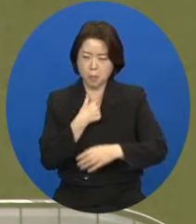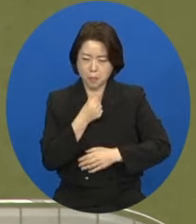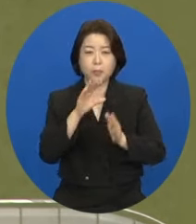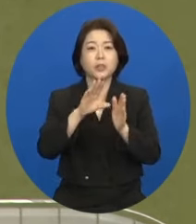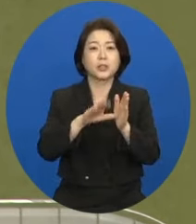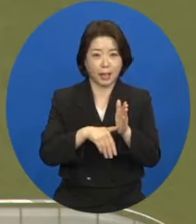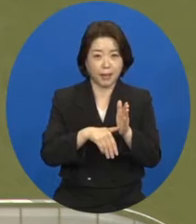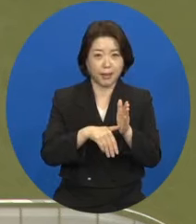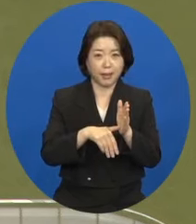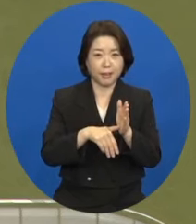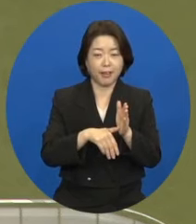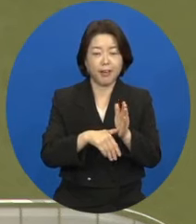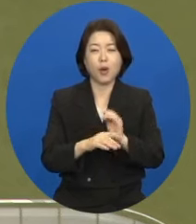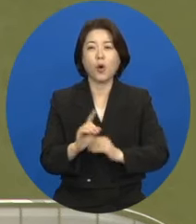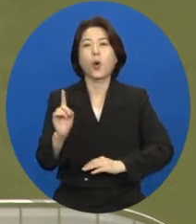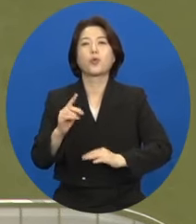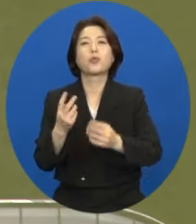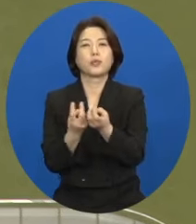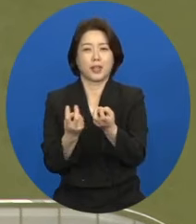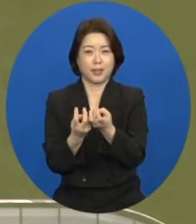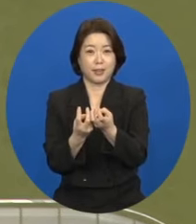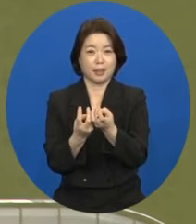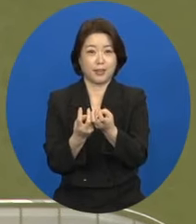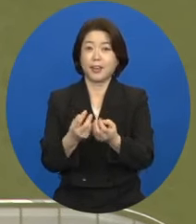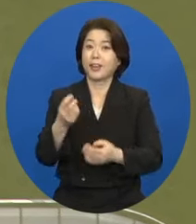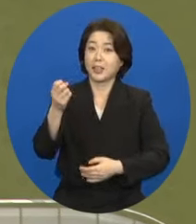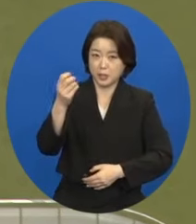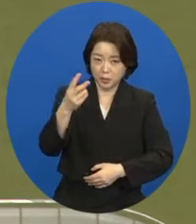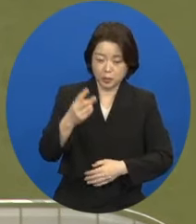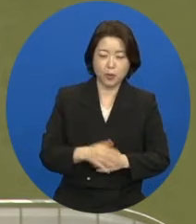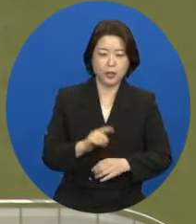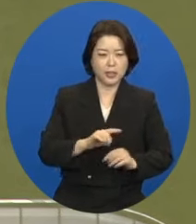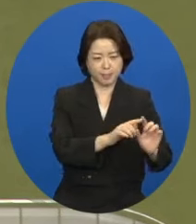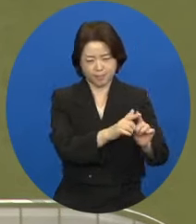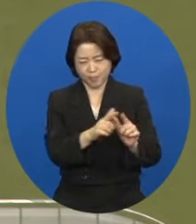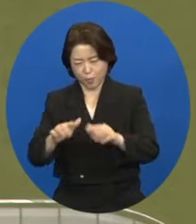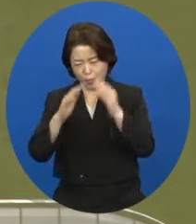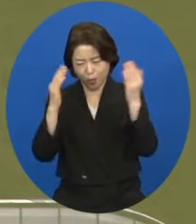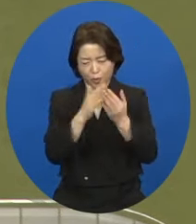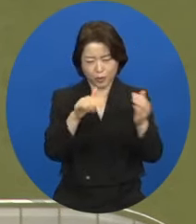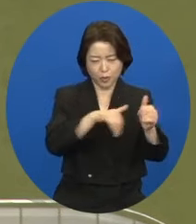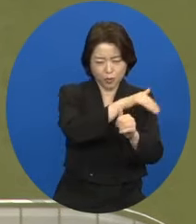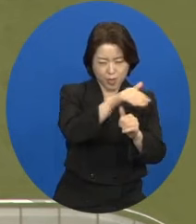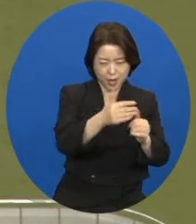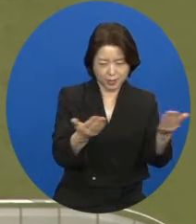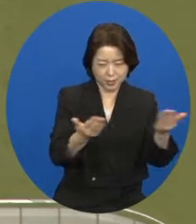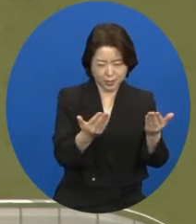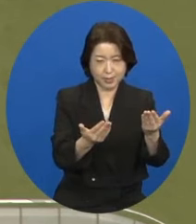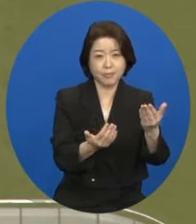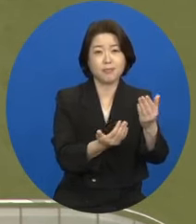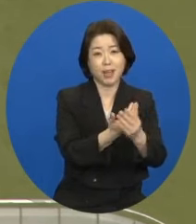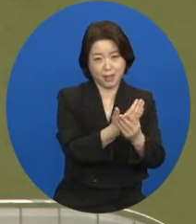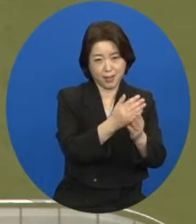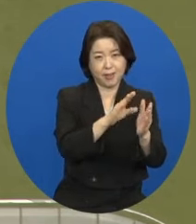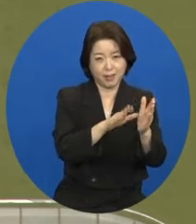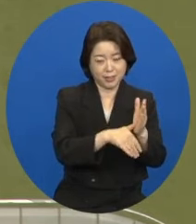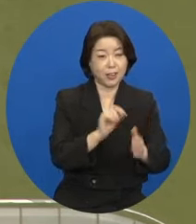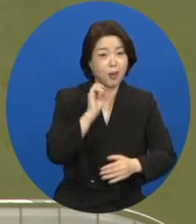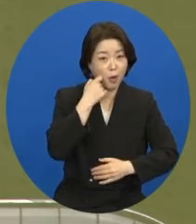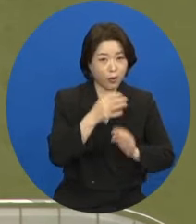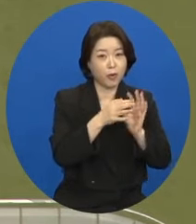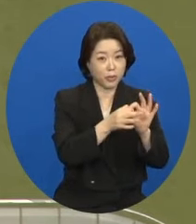때 어떻게 해야 되는가. 그리고 이 모든 환경과 사건과 어려움을